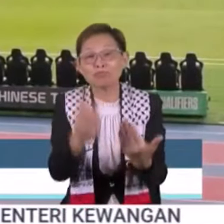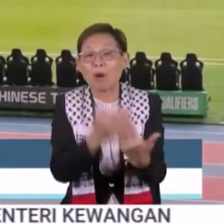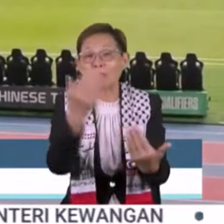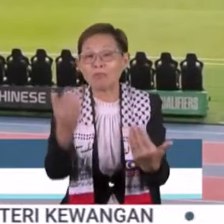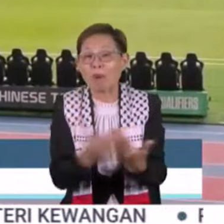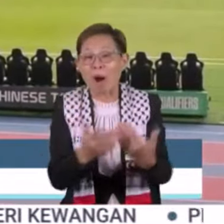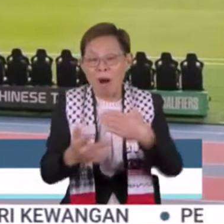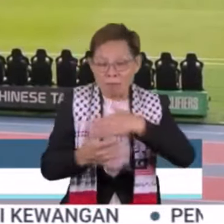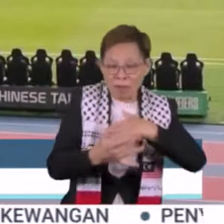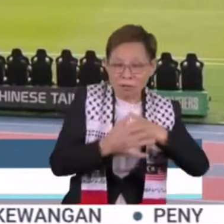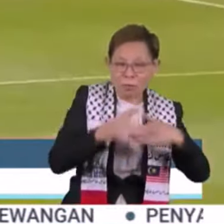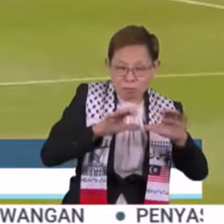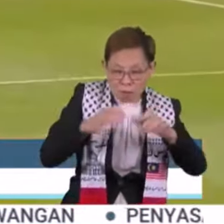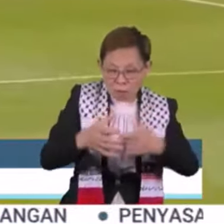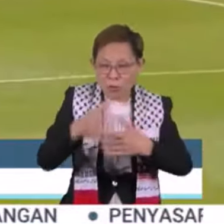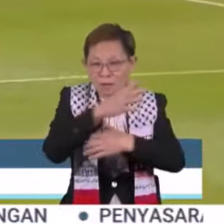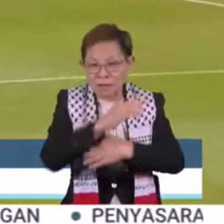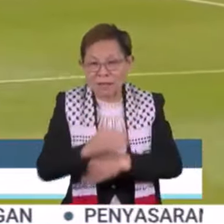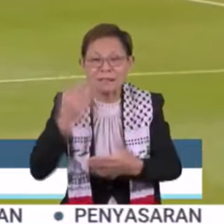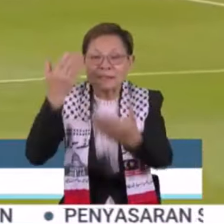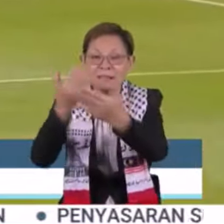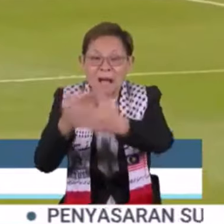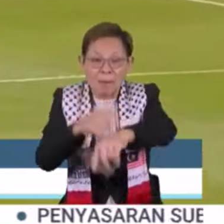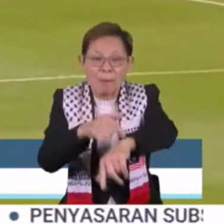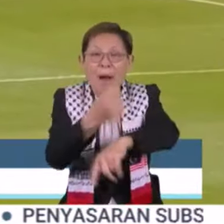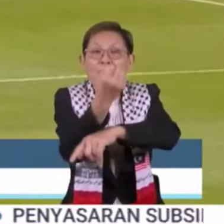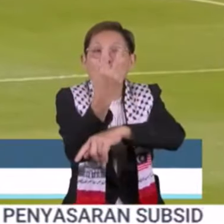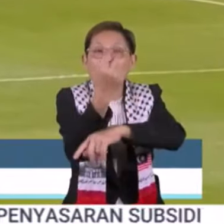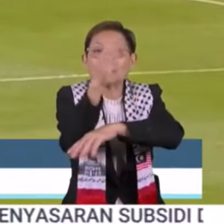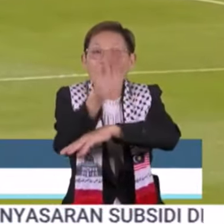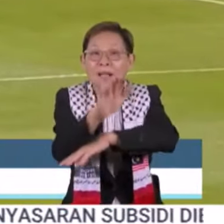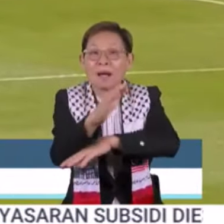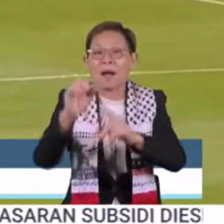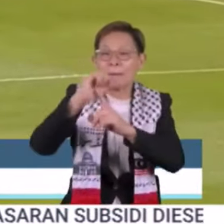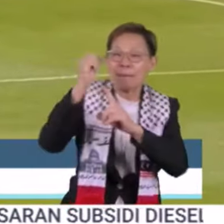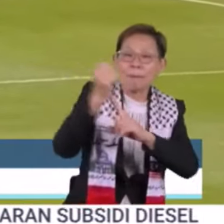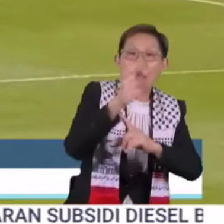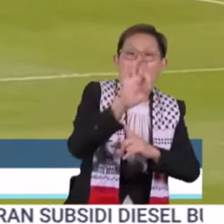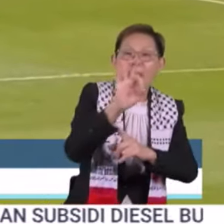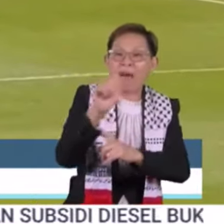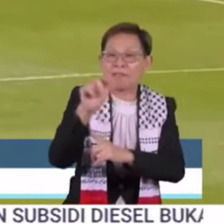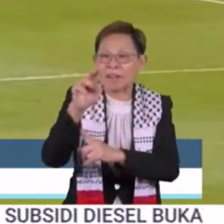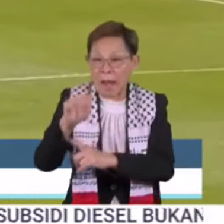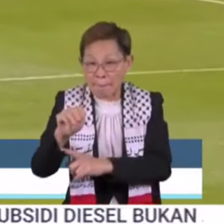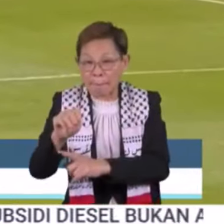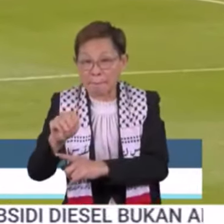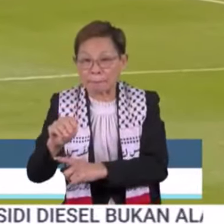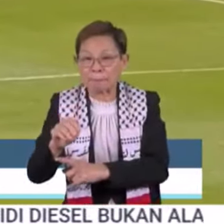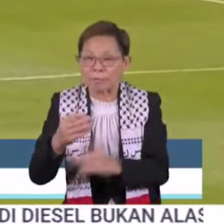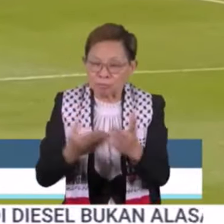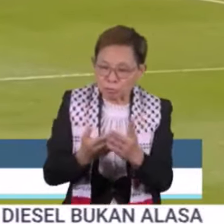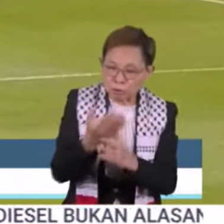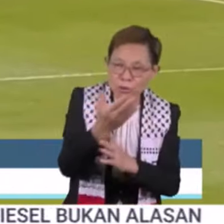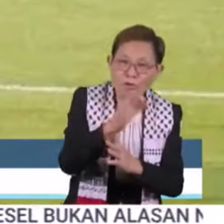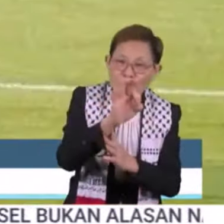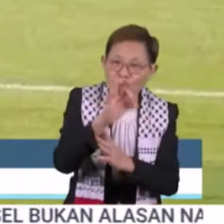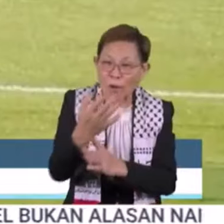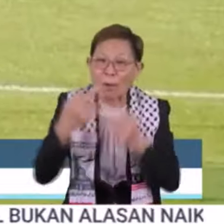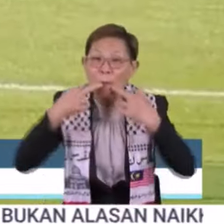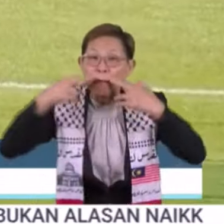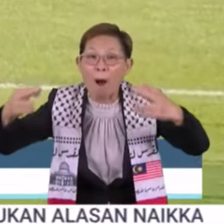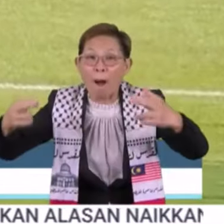memudahkan taktikal pasukan. Dan setakat jam 12:30 hari tadi, Persatuan Bola Sepak Malaysia FAM menerusi laman